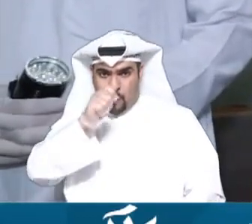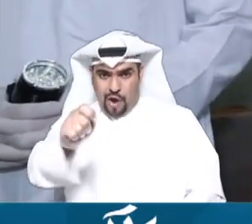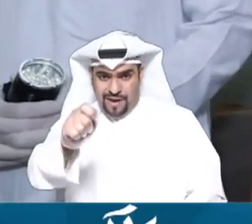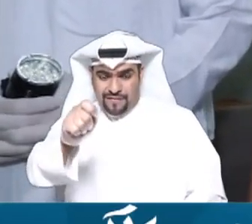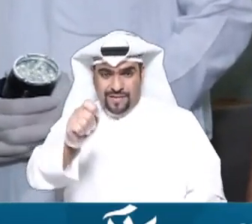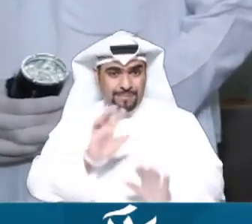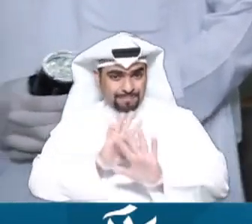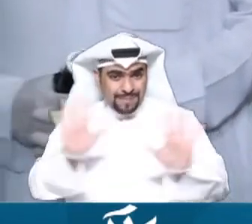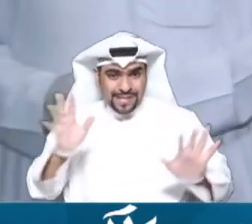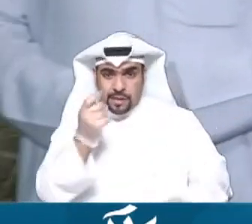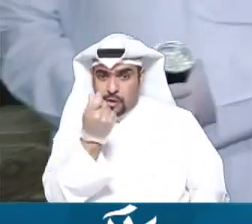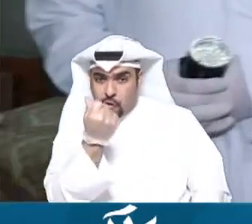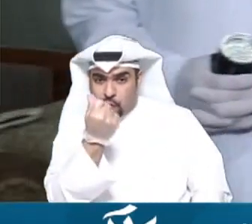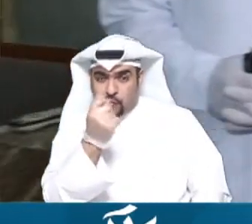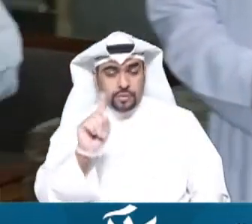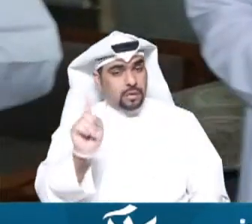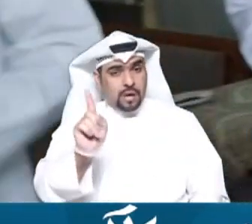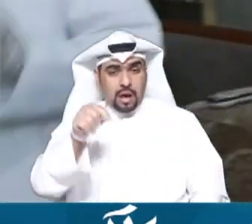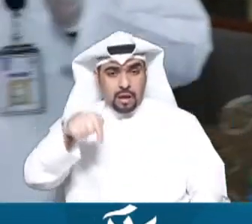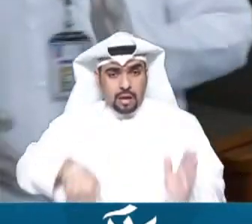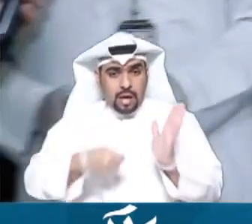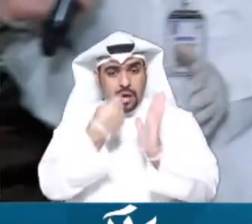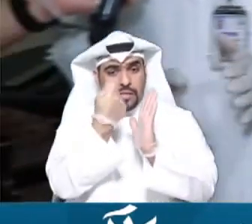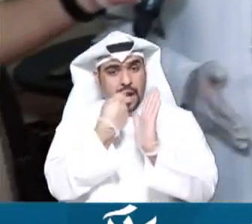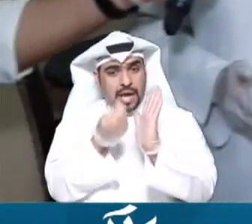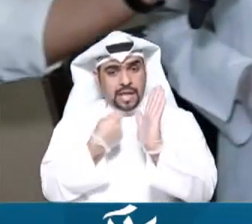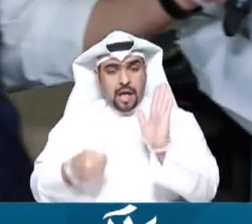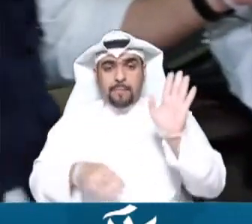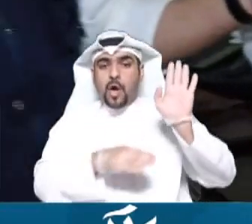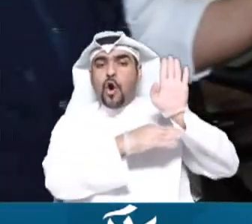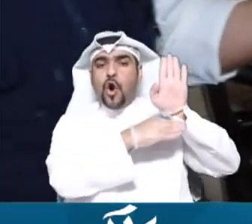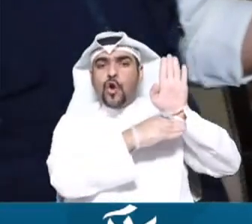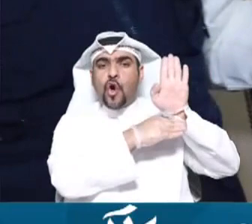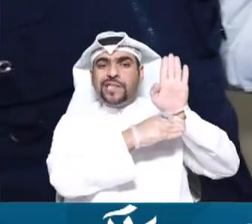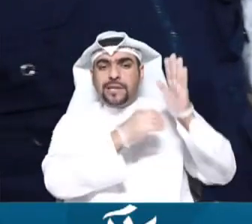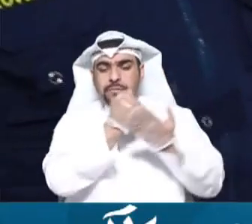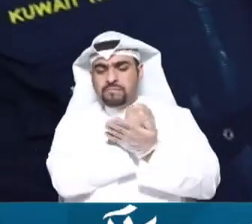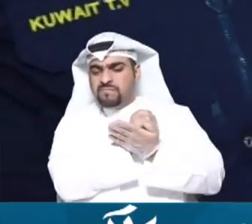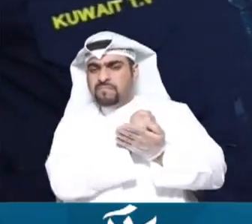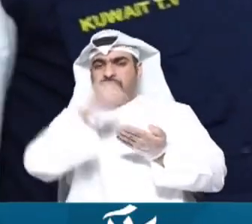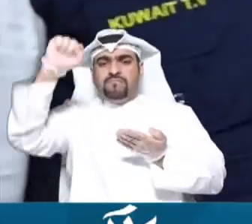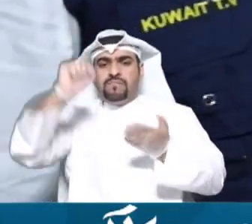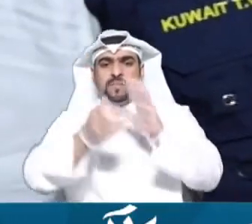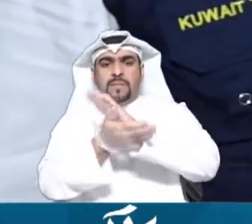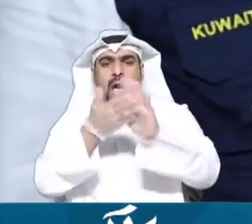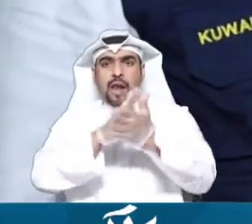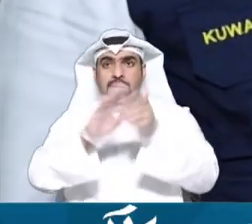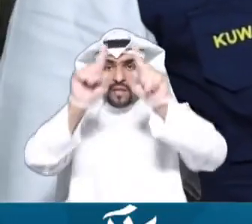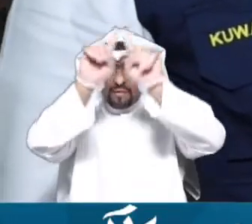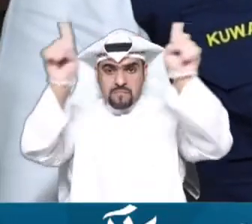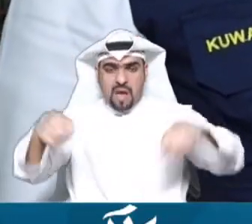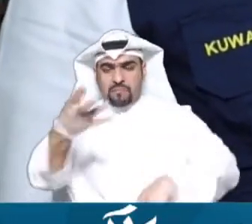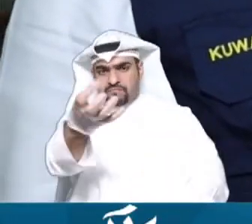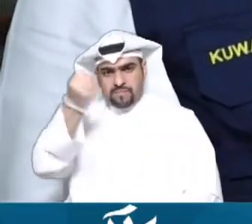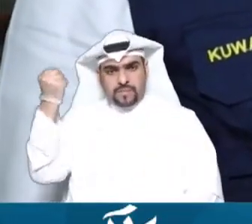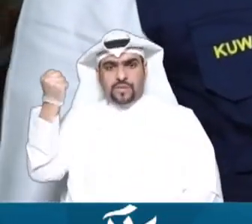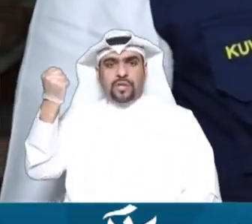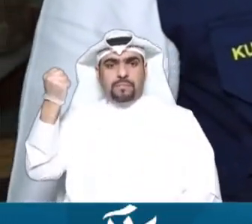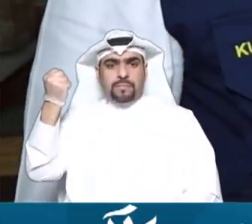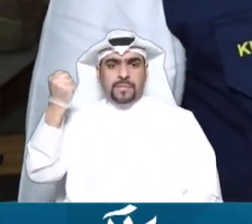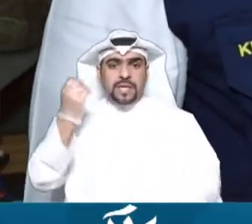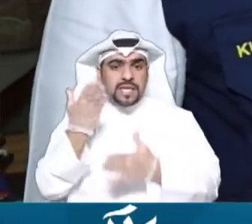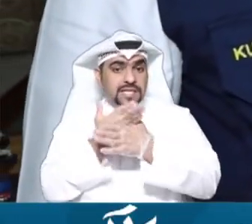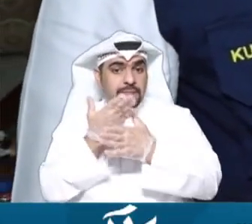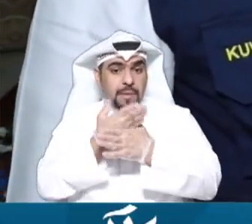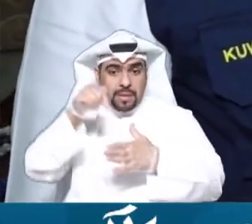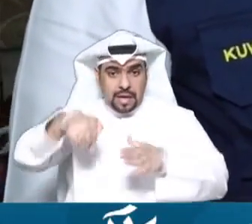مخالفة، هذه راح نسوي فيها كتاب إلغاء الترخيص التجاري، لأن أنت اليوم دورك أمن قومي، يعني صحة